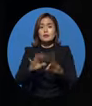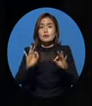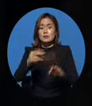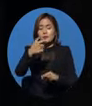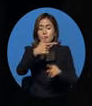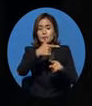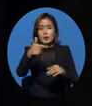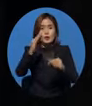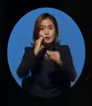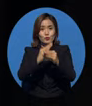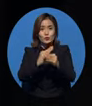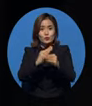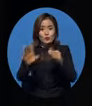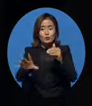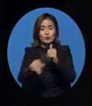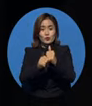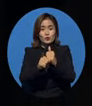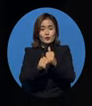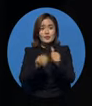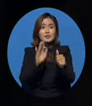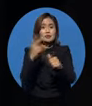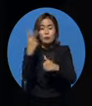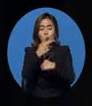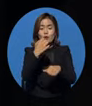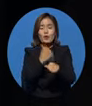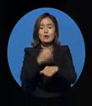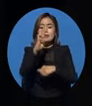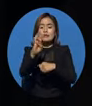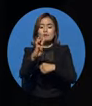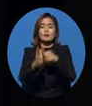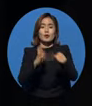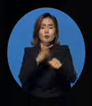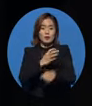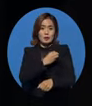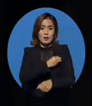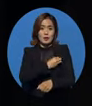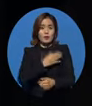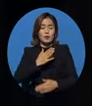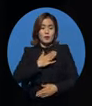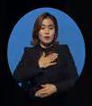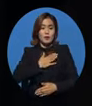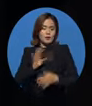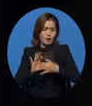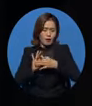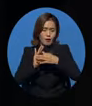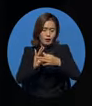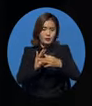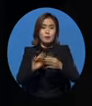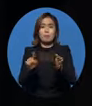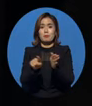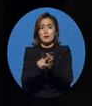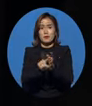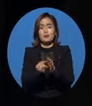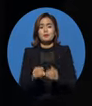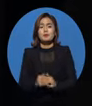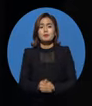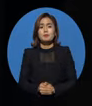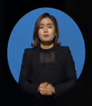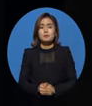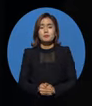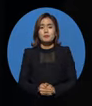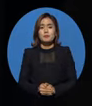총재를 지키기 위해 풍 민 당의 뛰어든 33 년의 민주당으로 살아온 내내 지켜온 신념 입니다